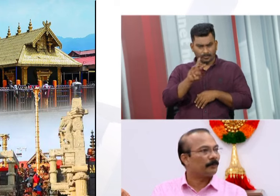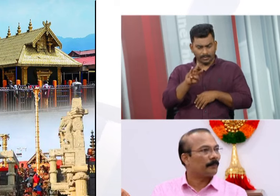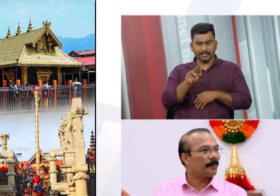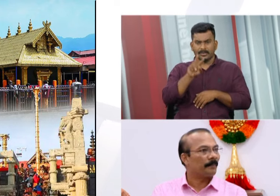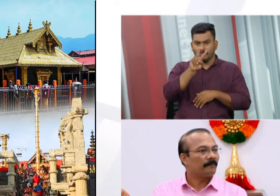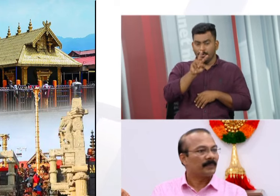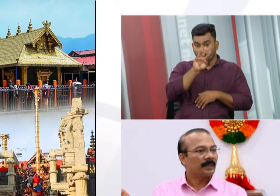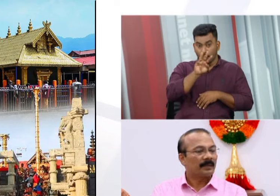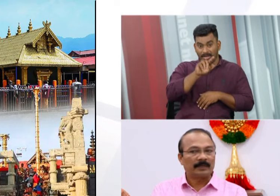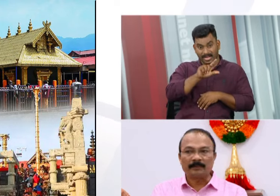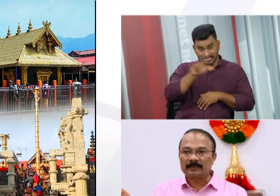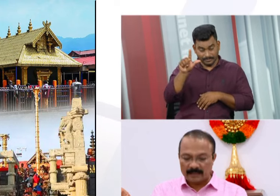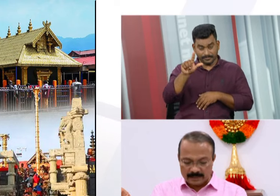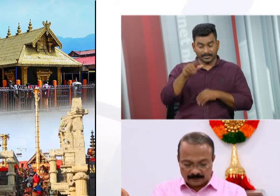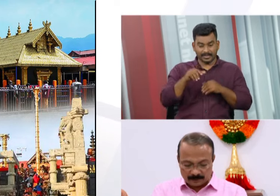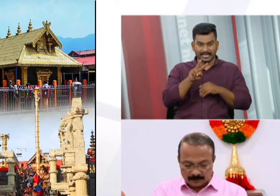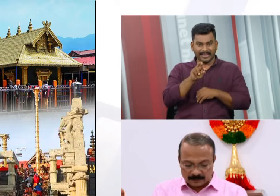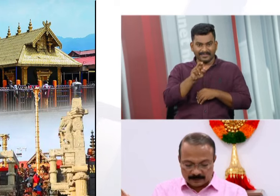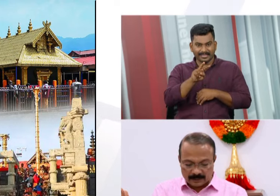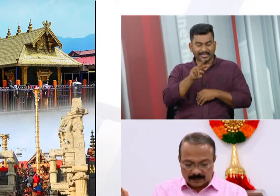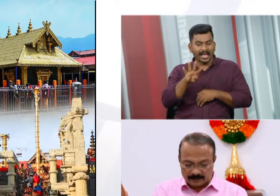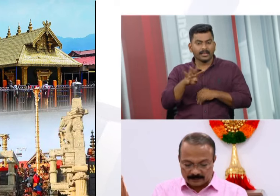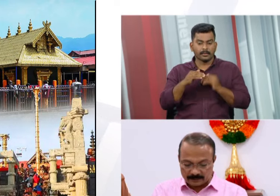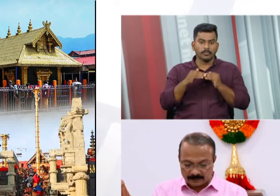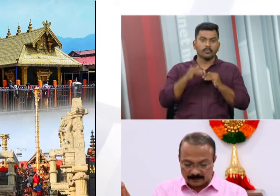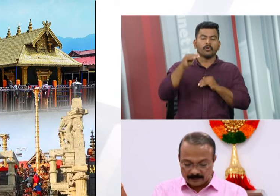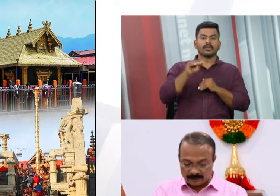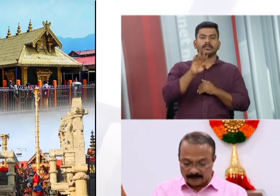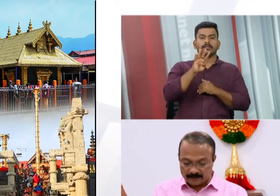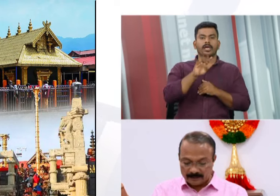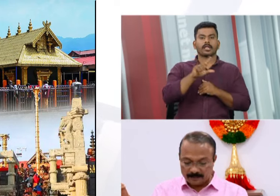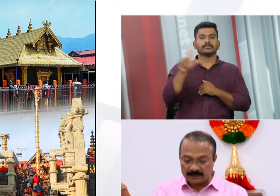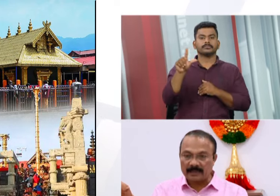395,634. 2024 വന്നപ്പോൾ അത്